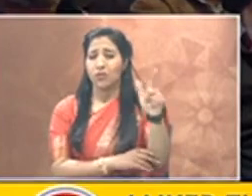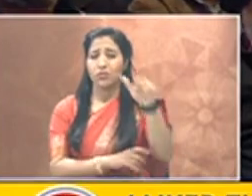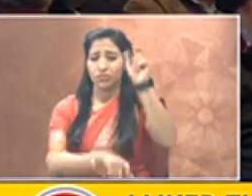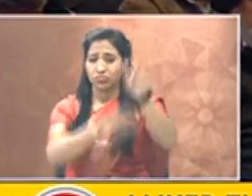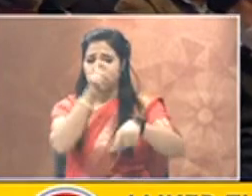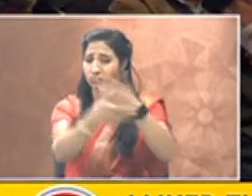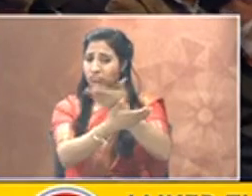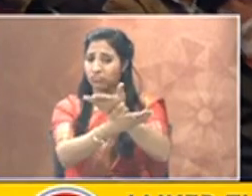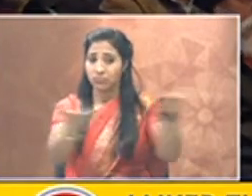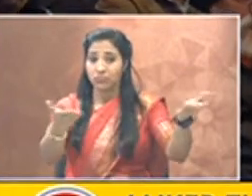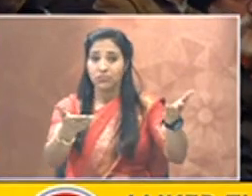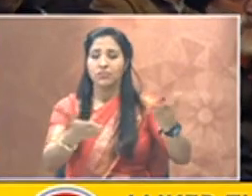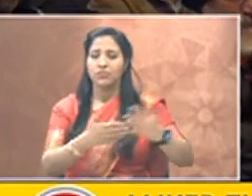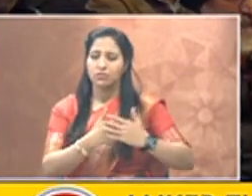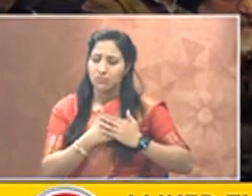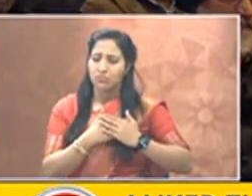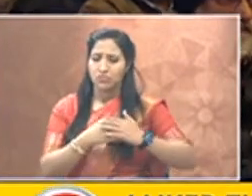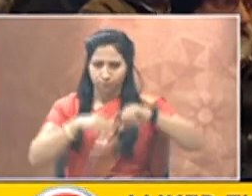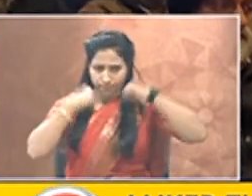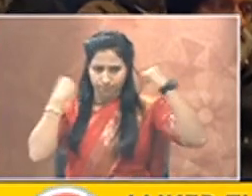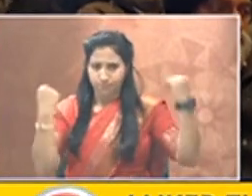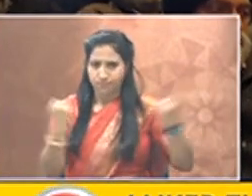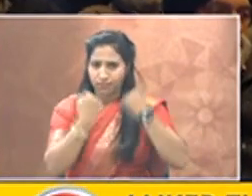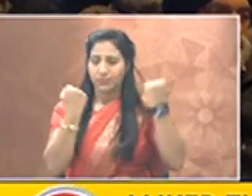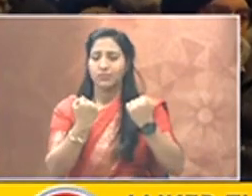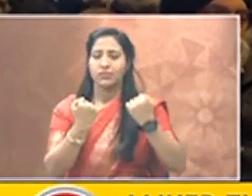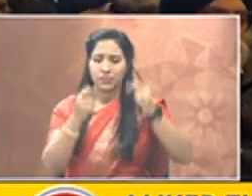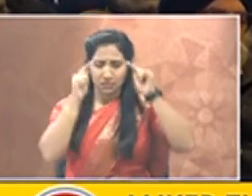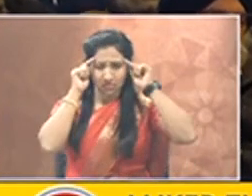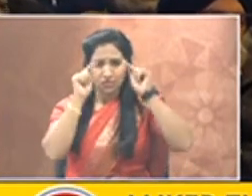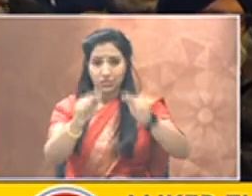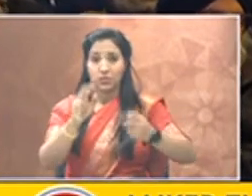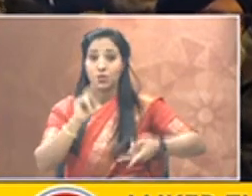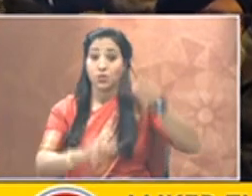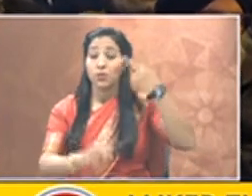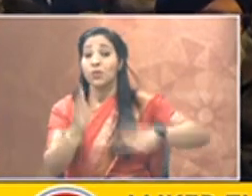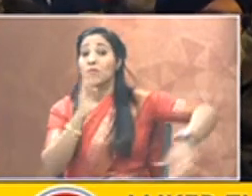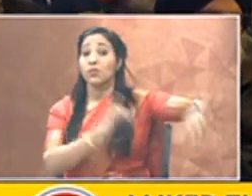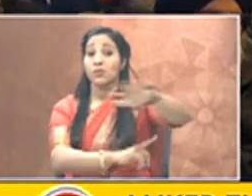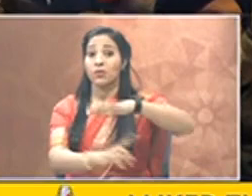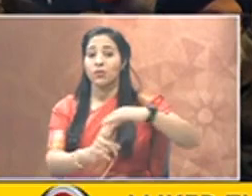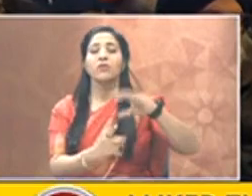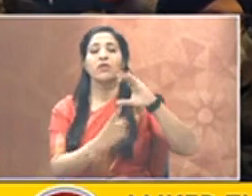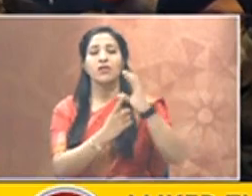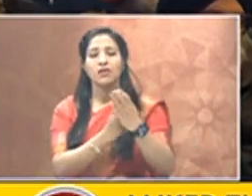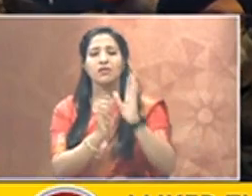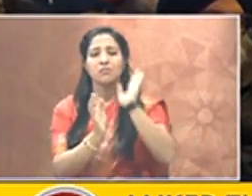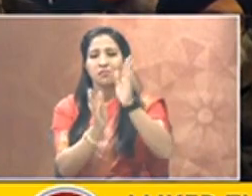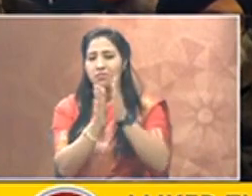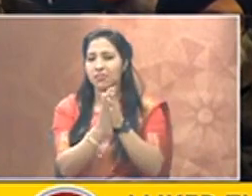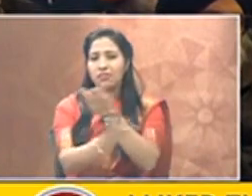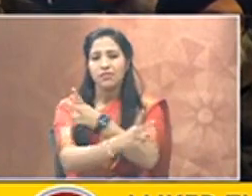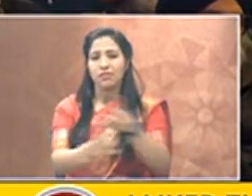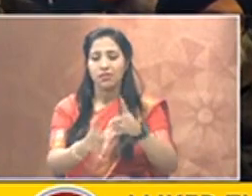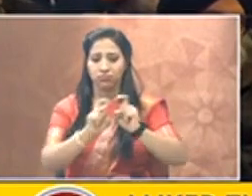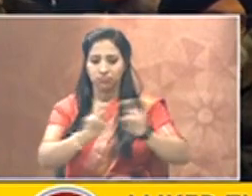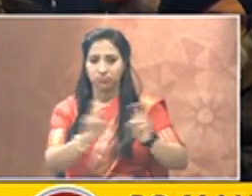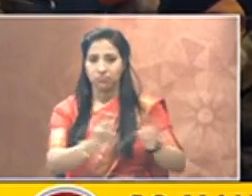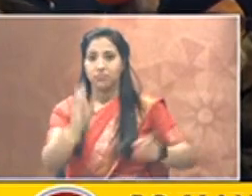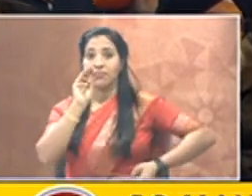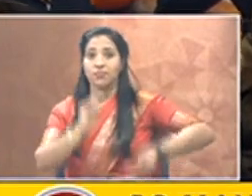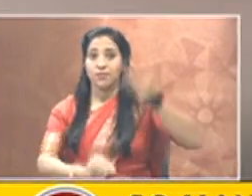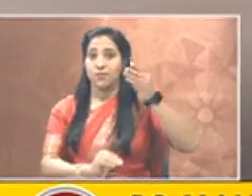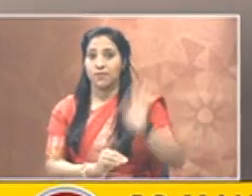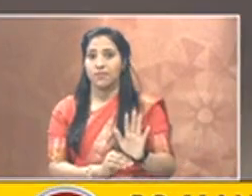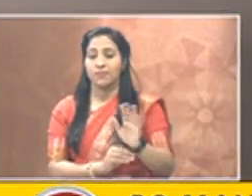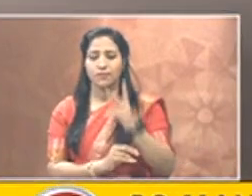ने श्रद्धाभाव से जुड़कर अपने क्षेत्र के धार्मिक स्थलों की साफ सफाई की।